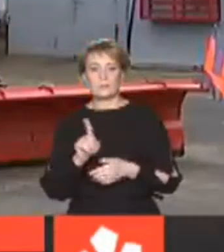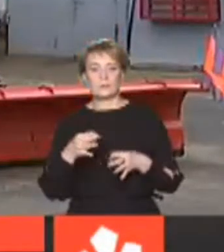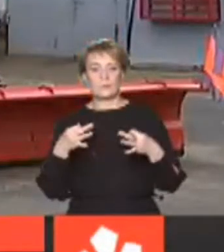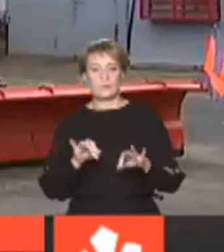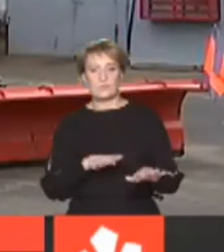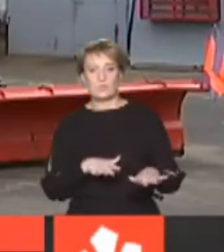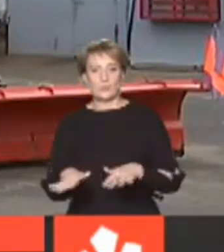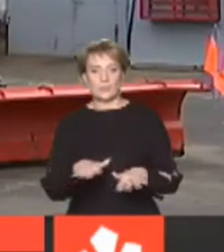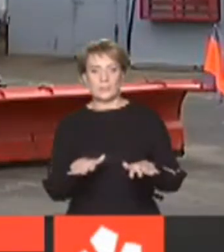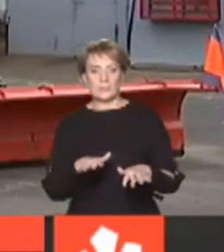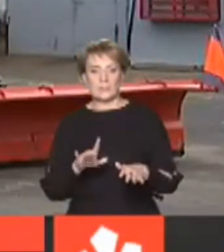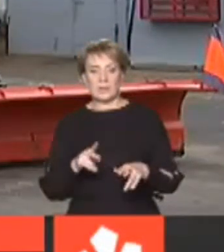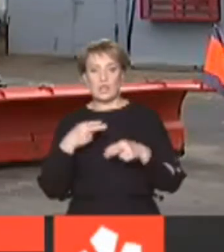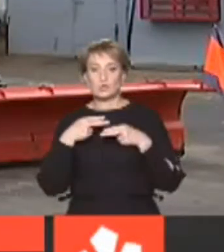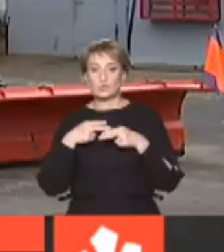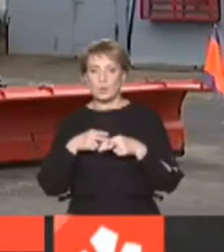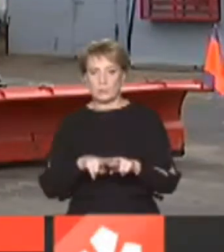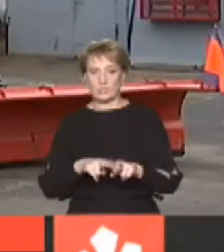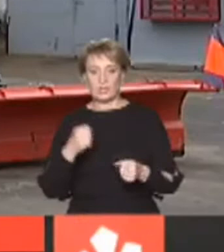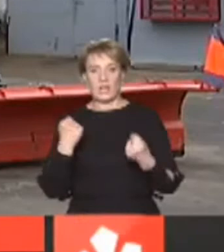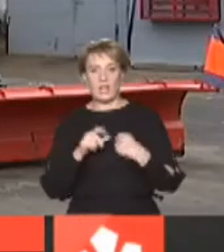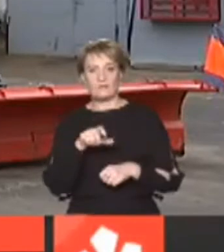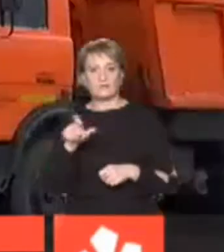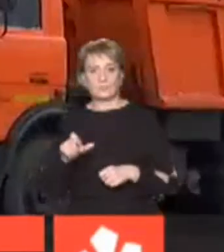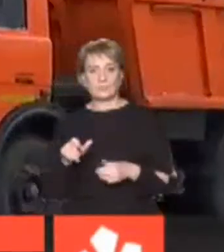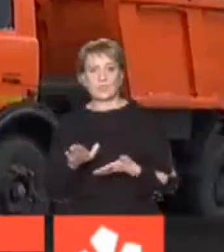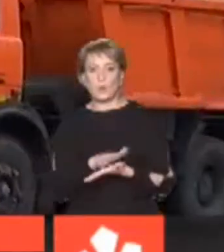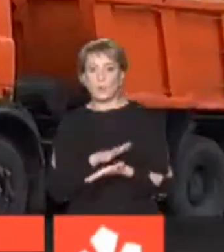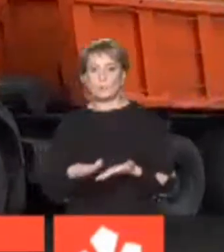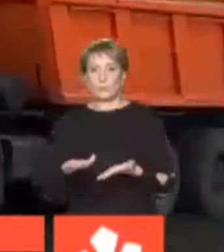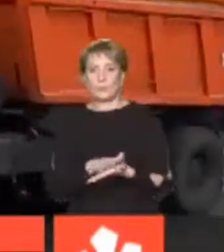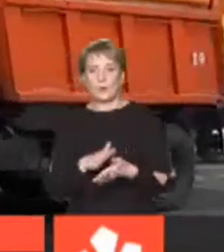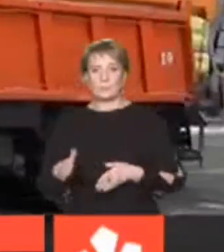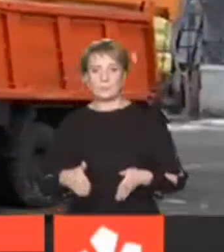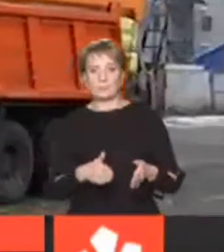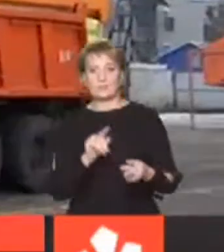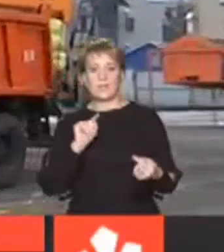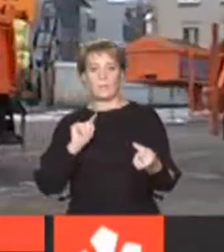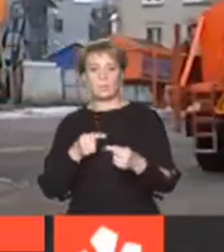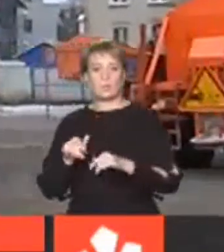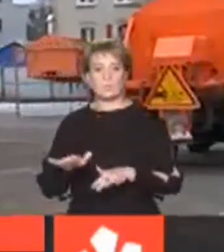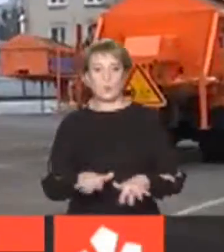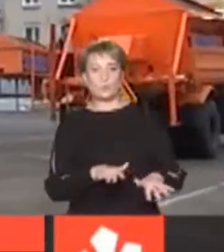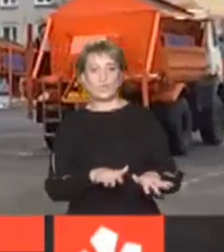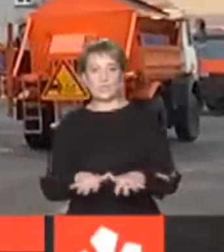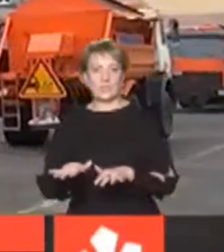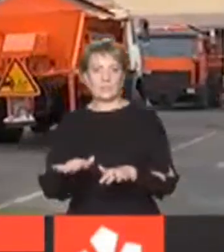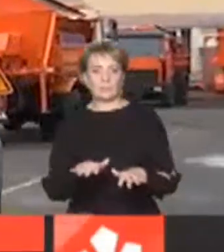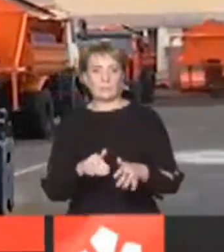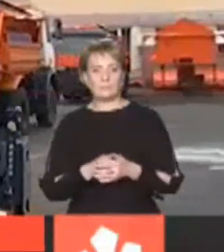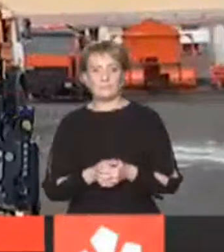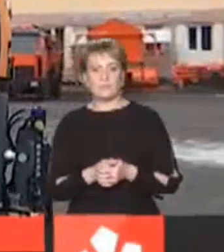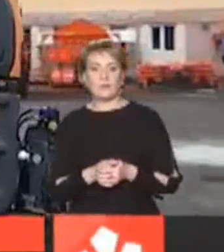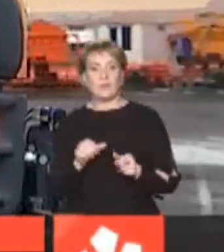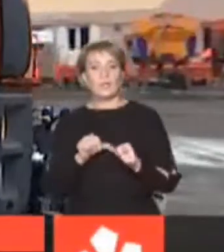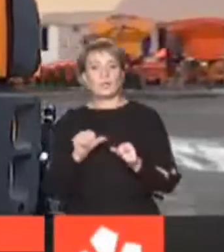допустити ожеледиці, столичні автодорівці завчасно оброблятимуть дороги протиожеледними засобами. Це,